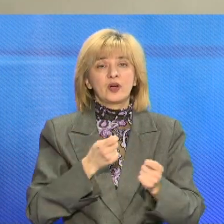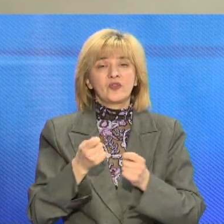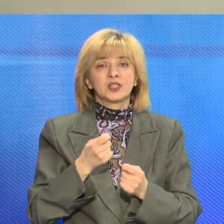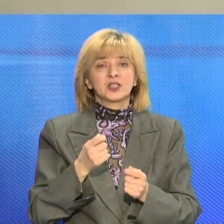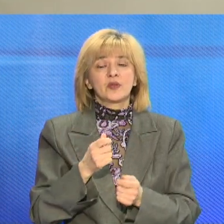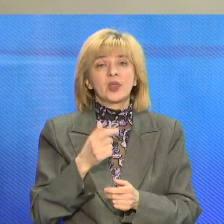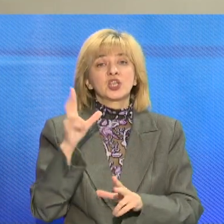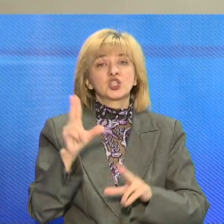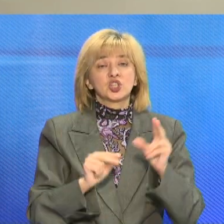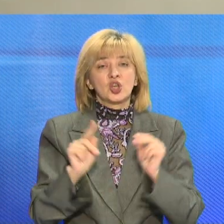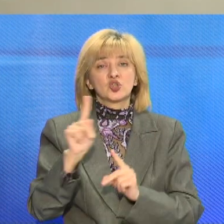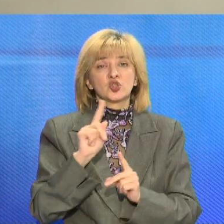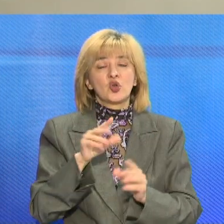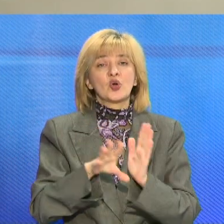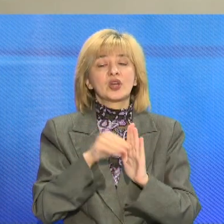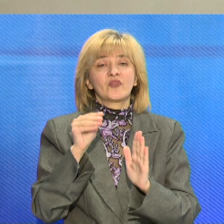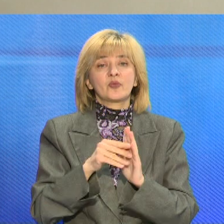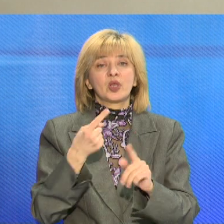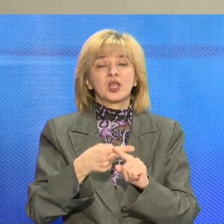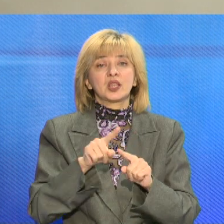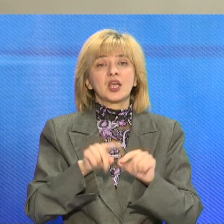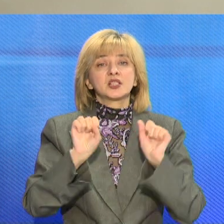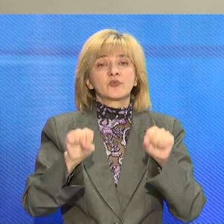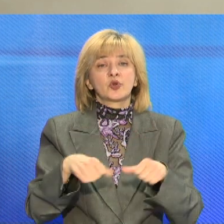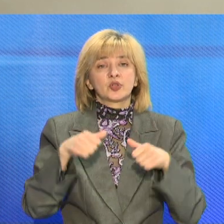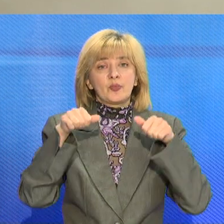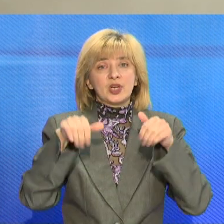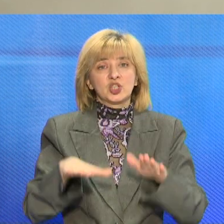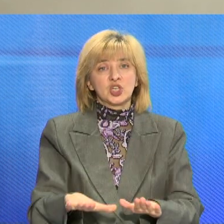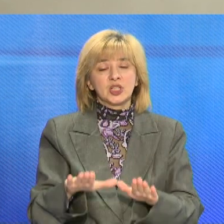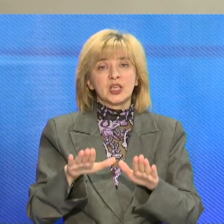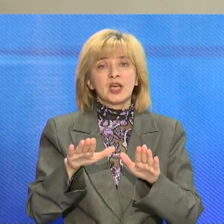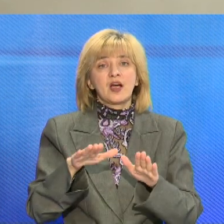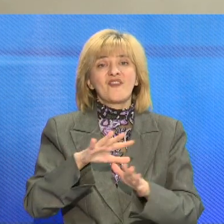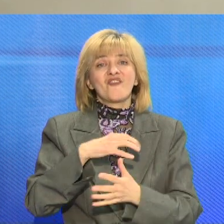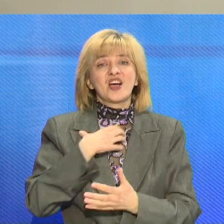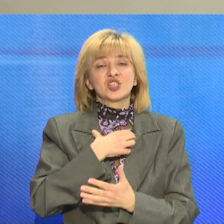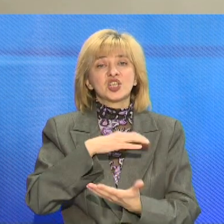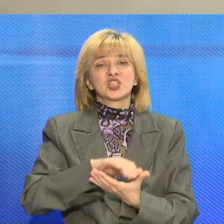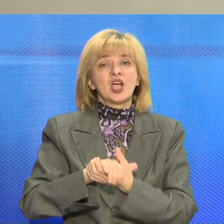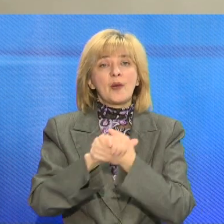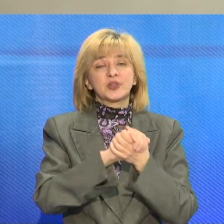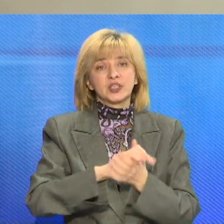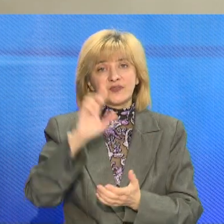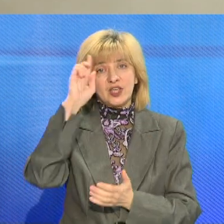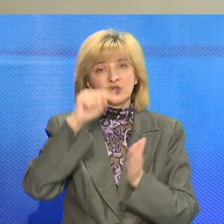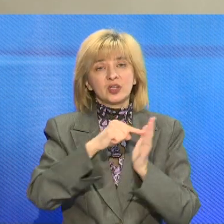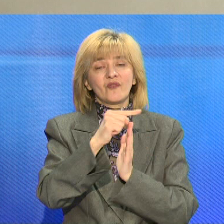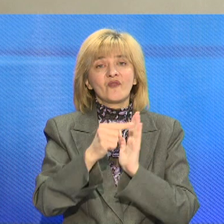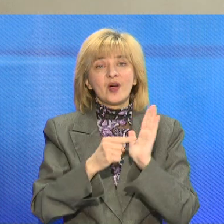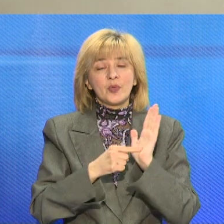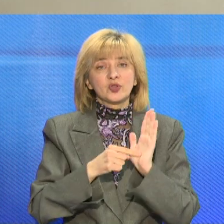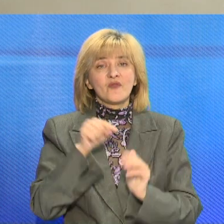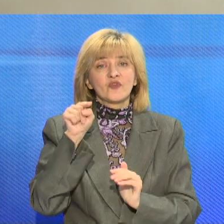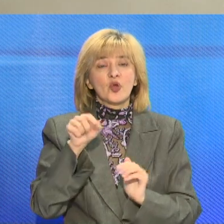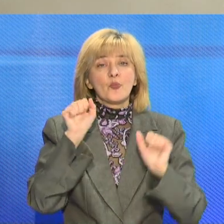Я считаю, что референдум – это способ решения важнейших общественных и государственных вопросов. В